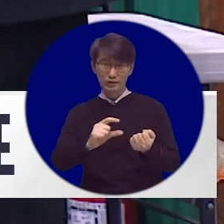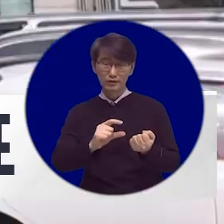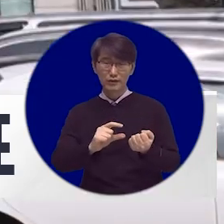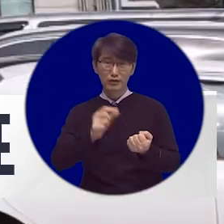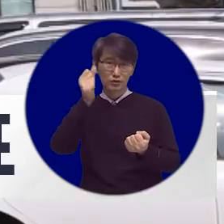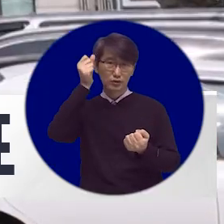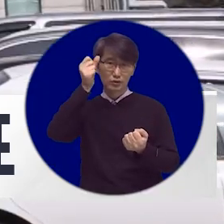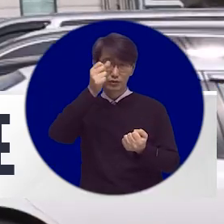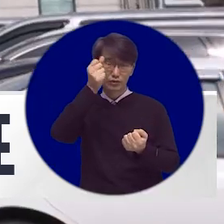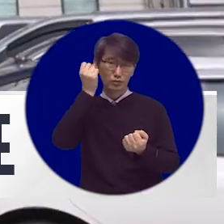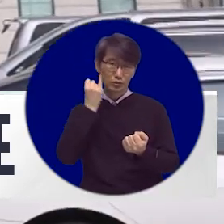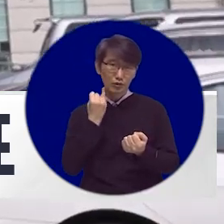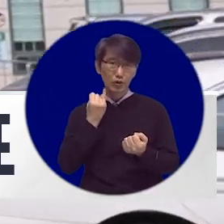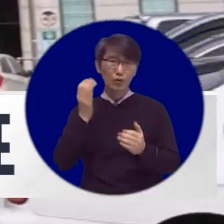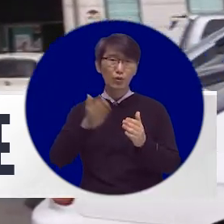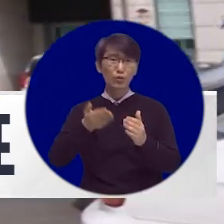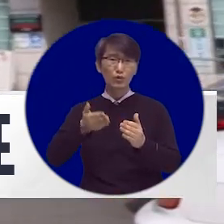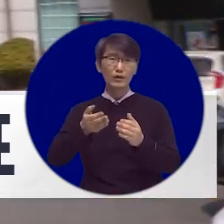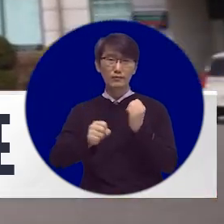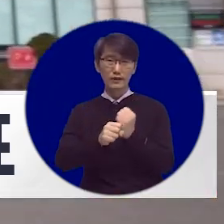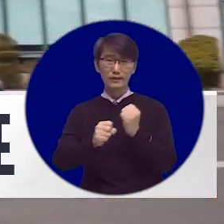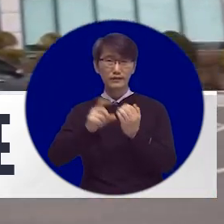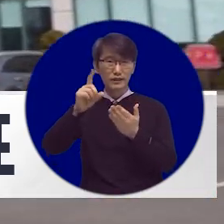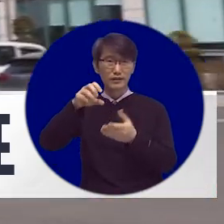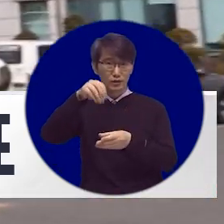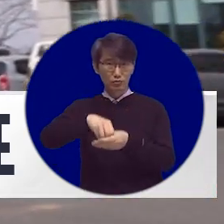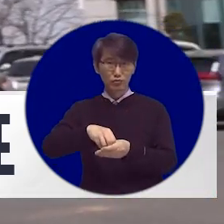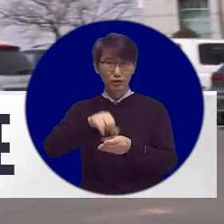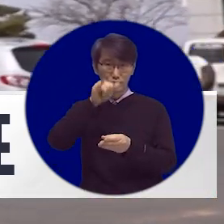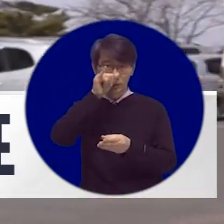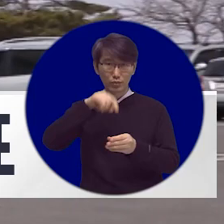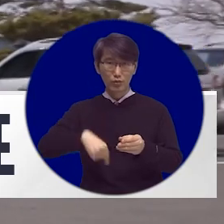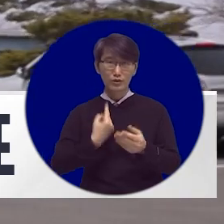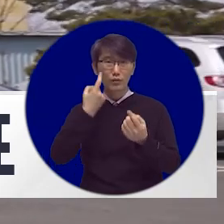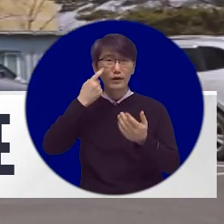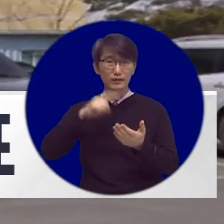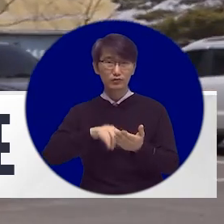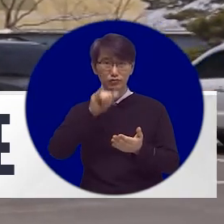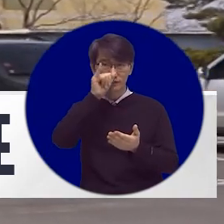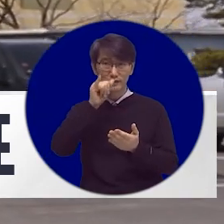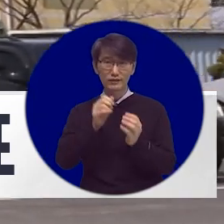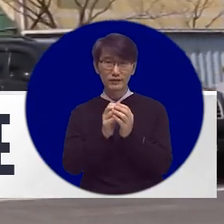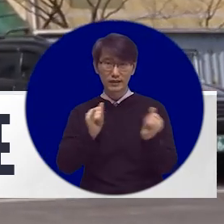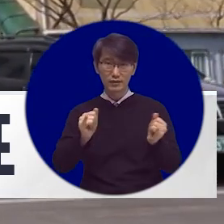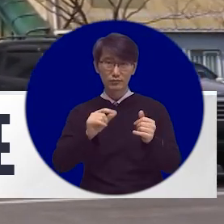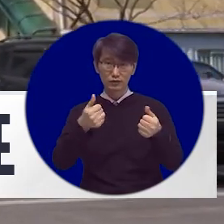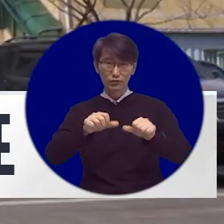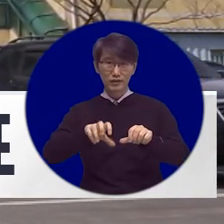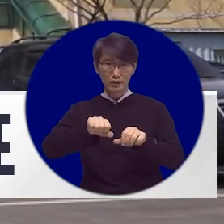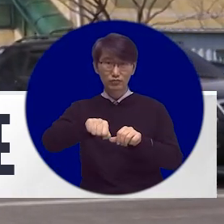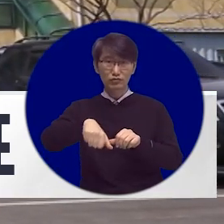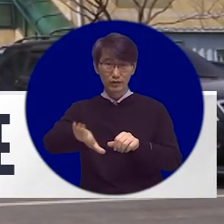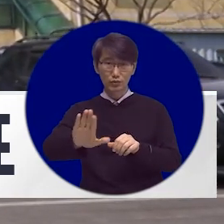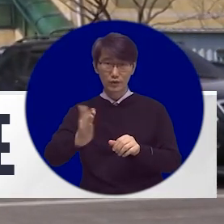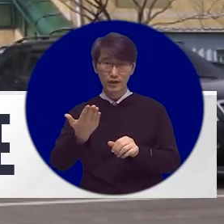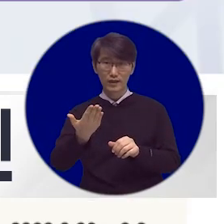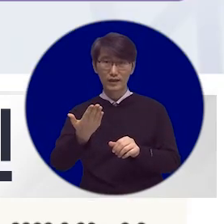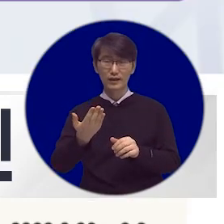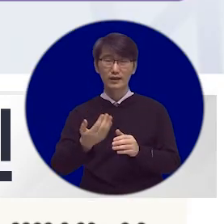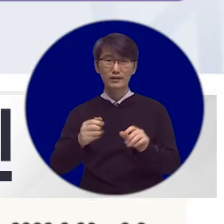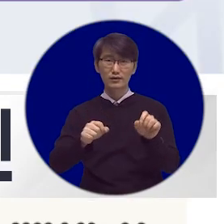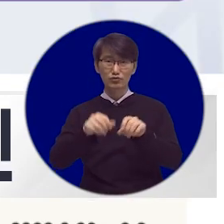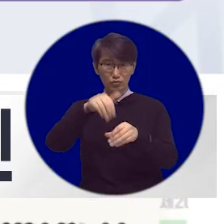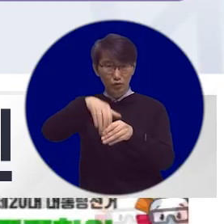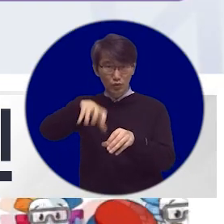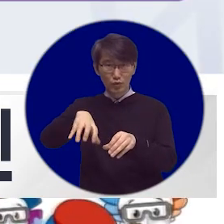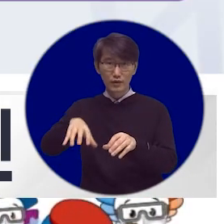청소년증이나 관공서, 공공기관이 발행한 사진이 첩보되어 본인임을 확인할 수 있는 신분증을 가지고 가야 하는데요.